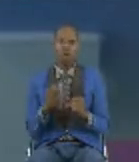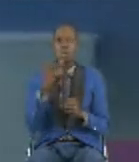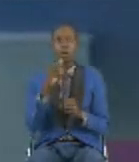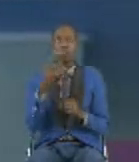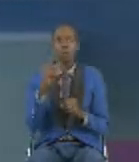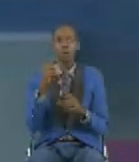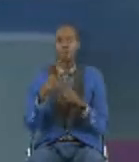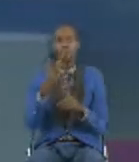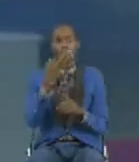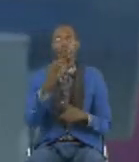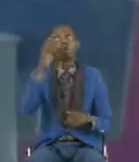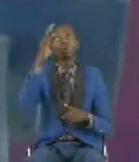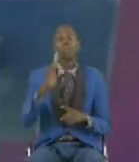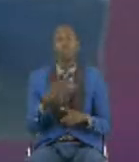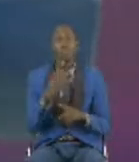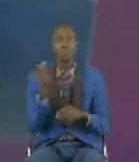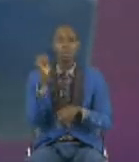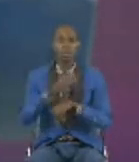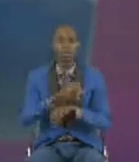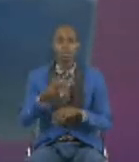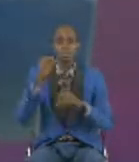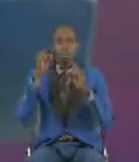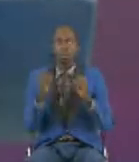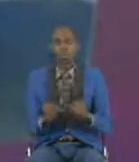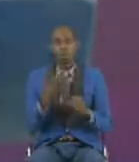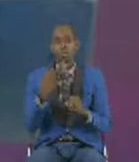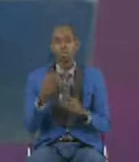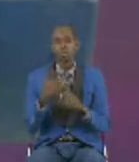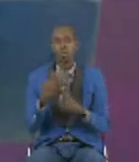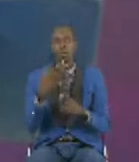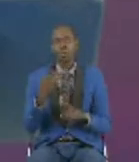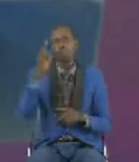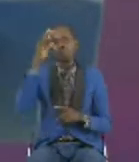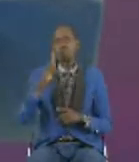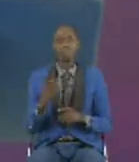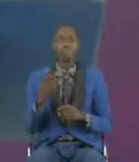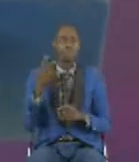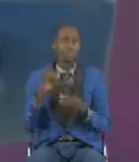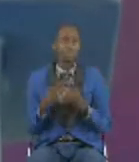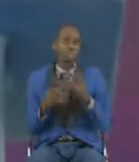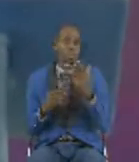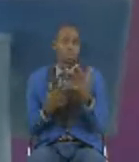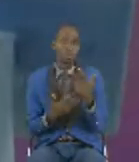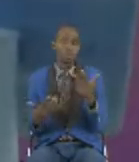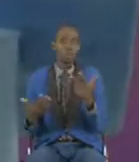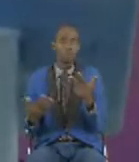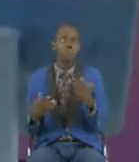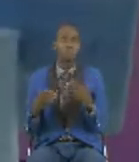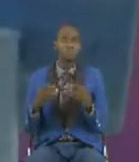Dieu. La puissance dominante de la parole de Dieu. Il y a trois choses. Premièrement,